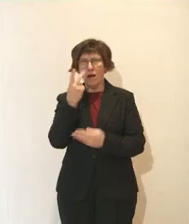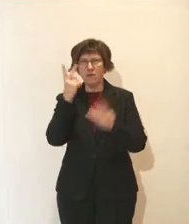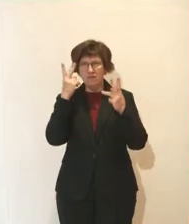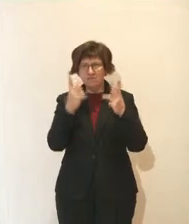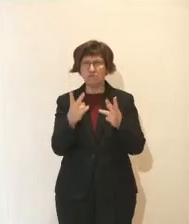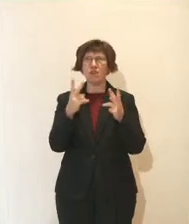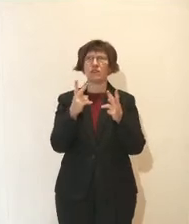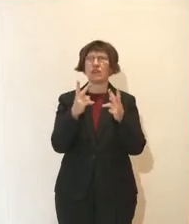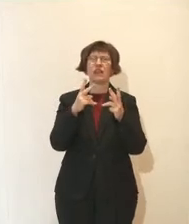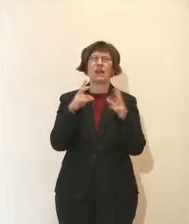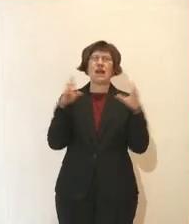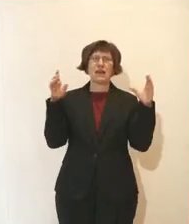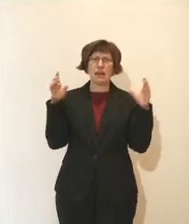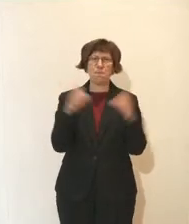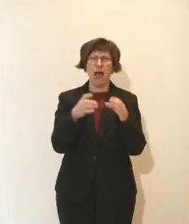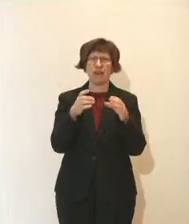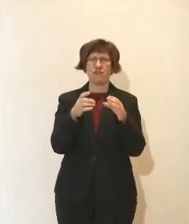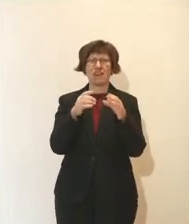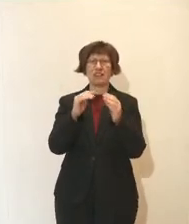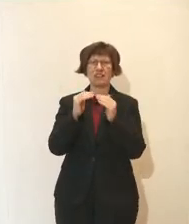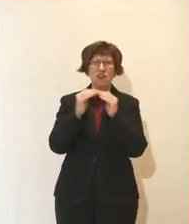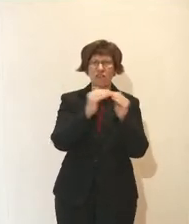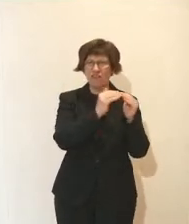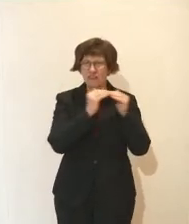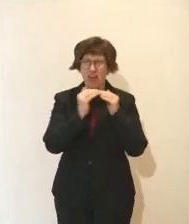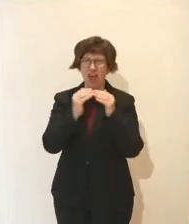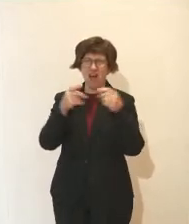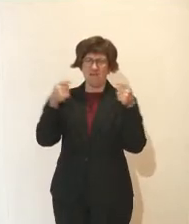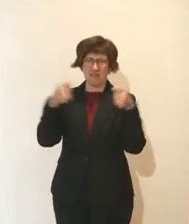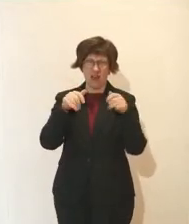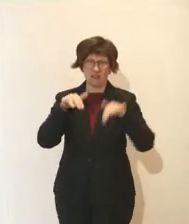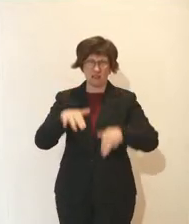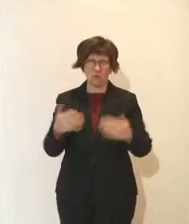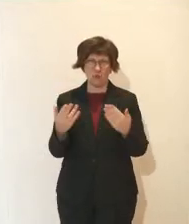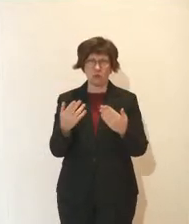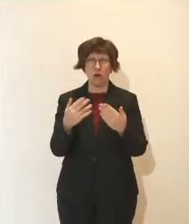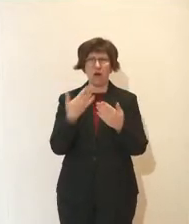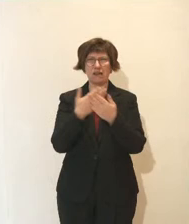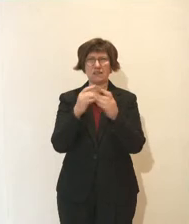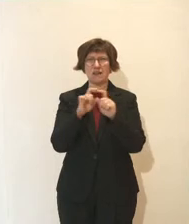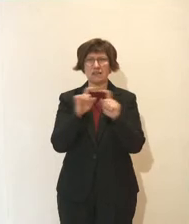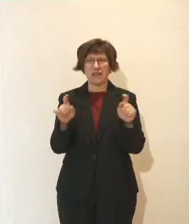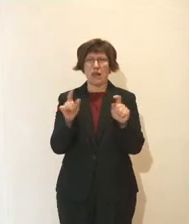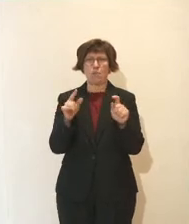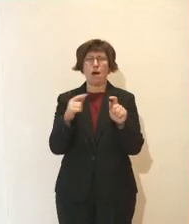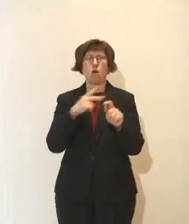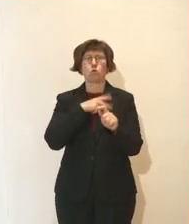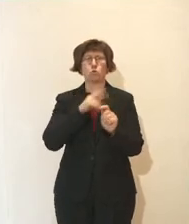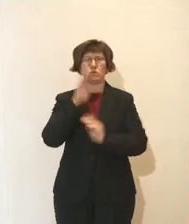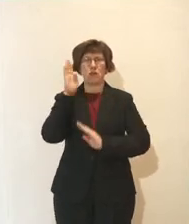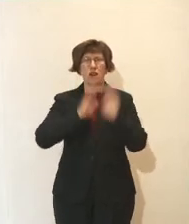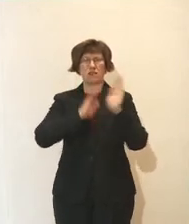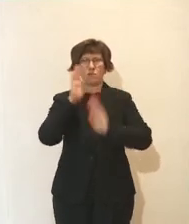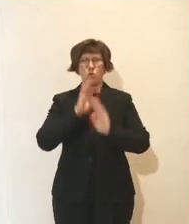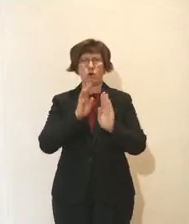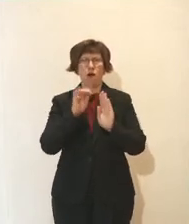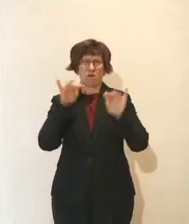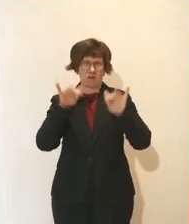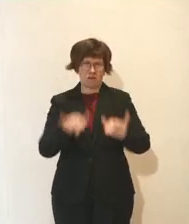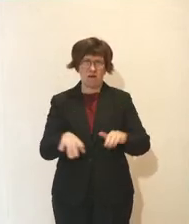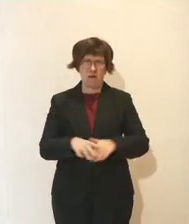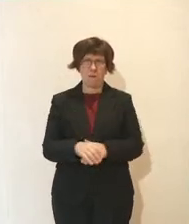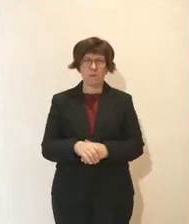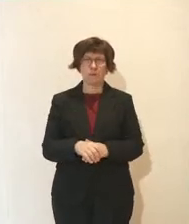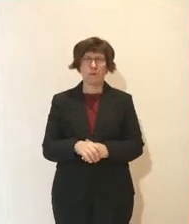gewissermaßen das gemeinwesen auch fair finanziert wird das ist ein anliegen dass wir als sozialdemokraten und sozialdemokraten